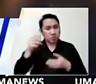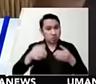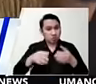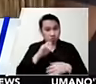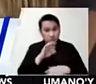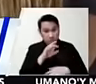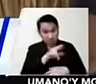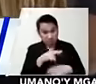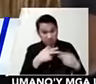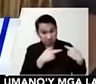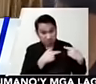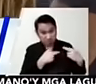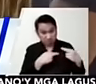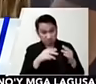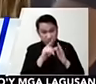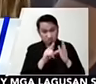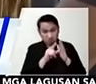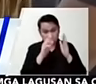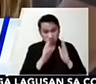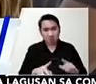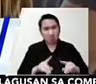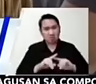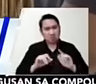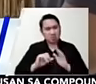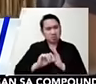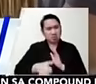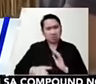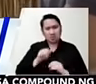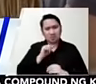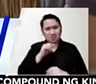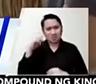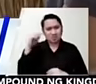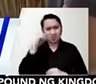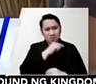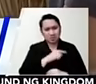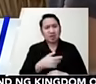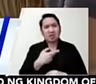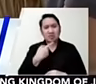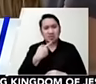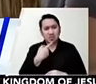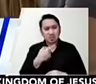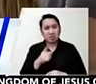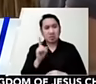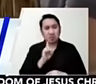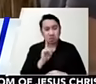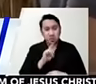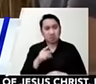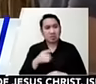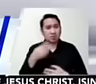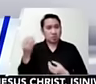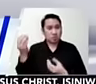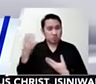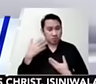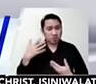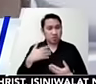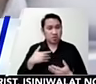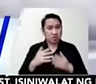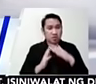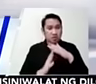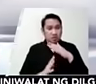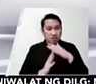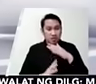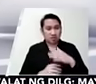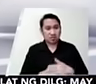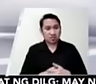na to. Pero Gitti David, hindi raw siya nagsinungaling. Sinabi lang daw niya kung anong sinabi sa kanya ng kanyang kliyente. Paano naman